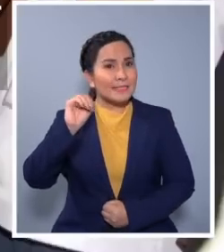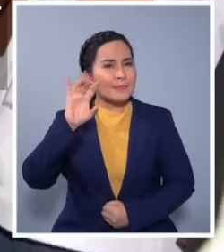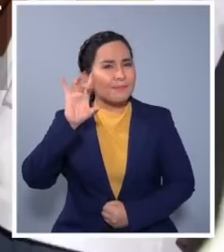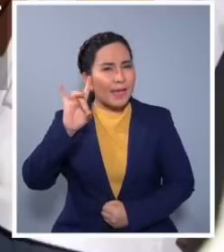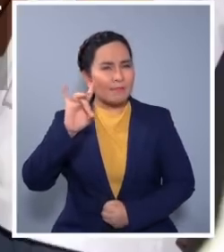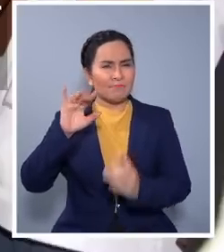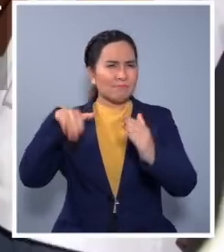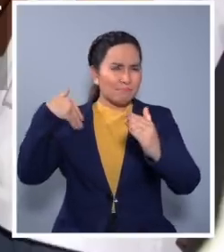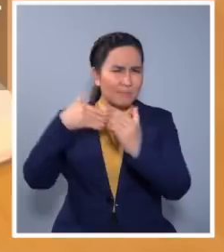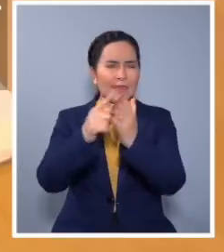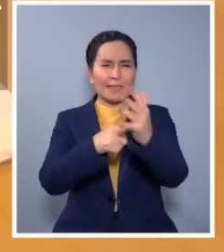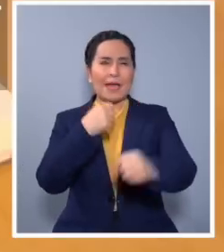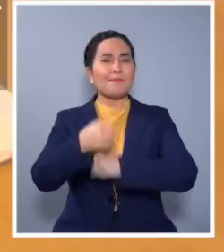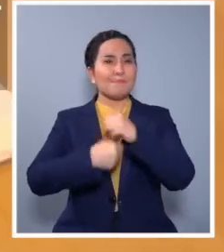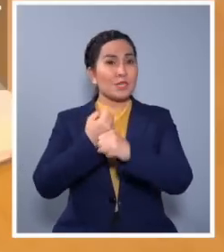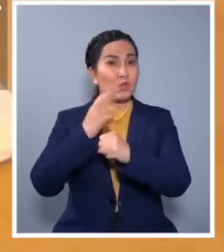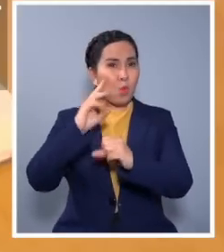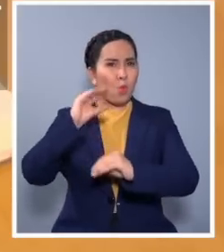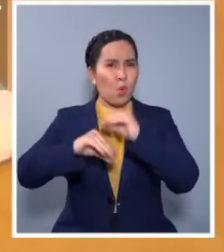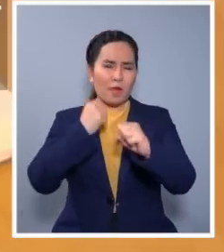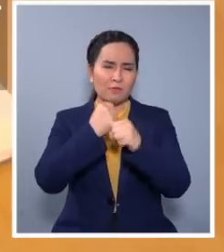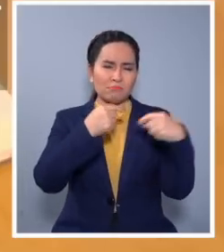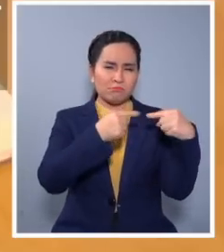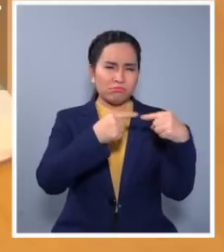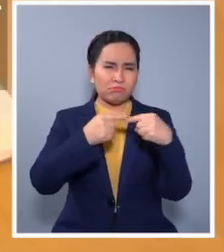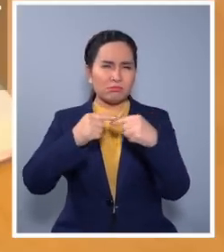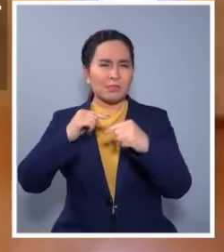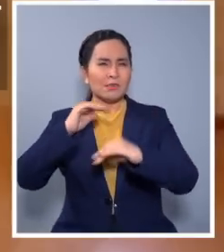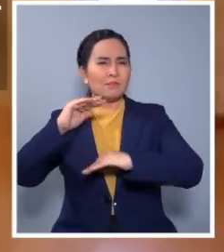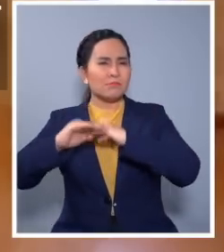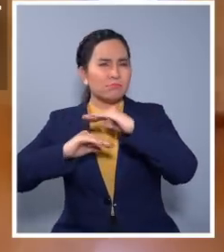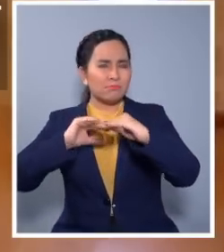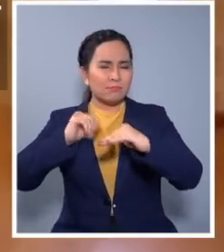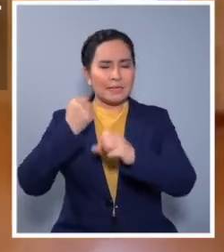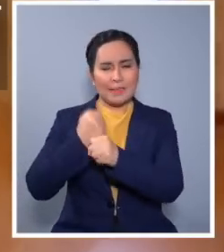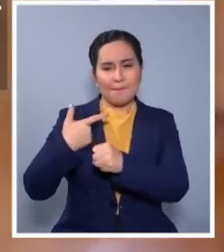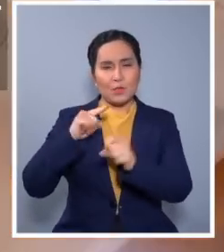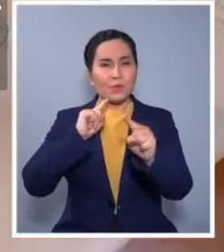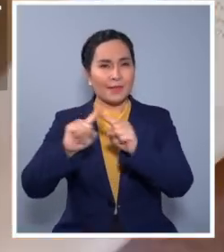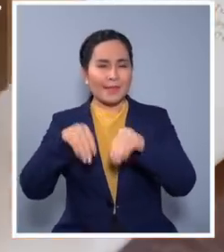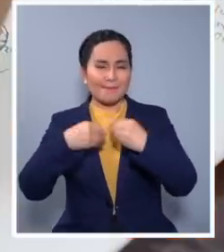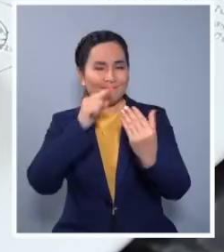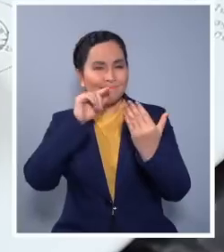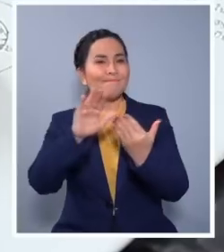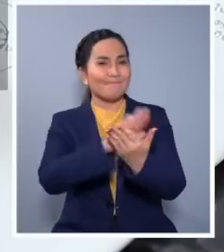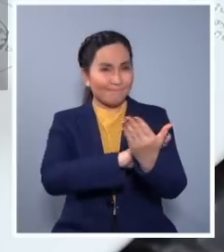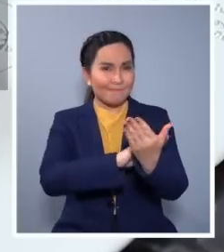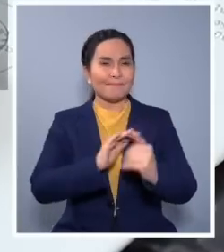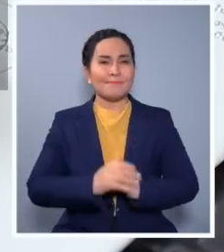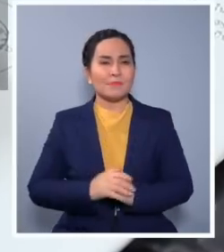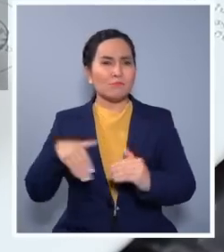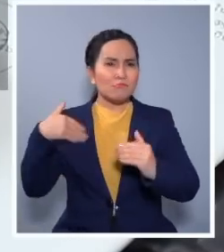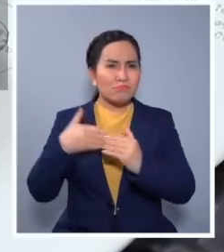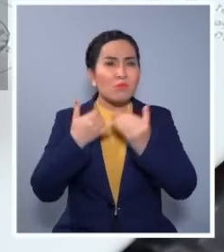ปีที่ดอกผลของโครงการได้ผลิบานงอกงามก่อคุณประโยชน์แก่แผ่นดินแ